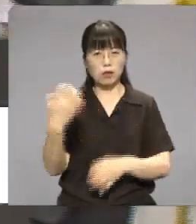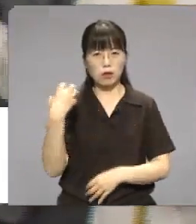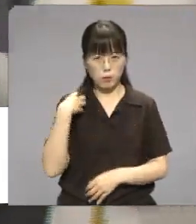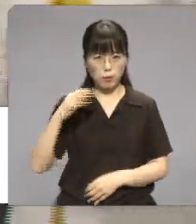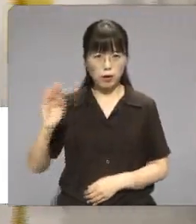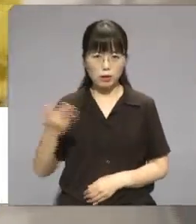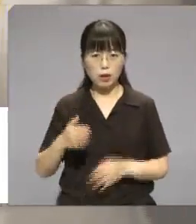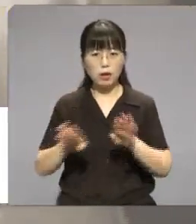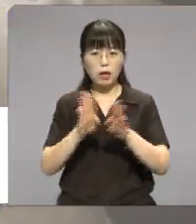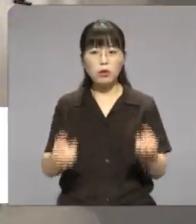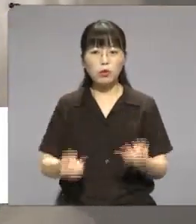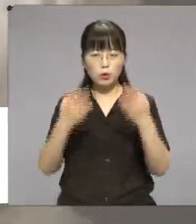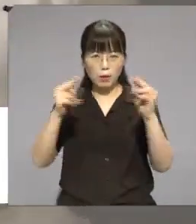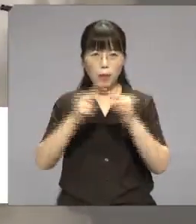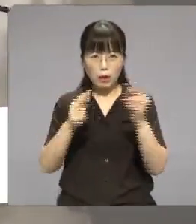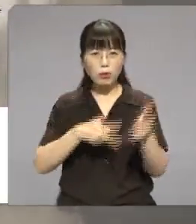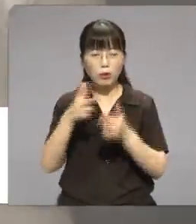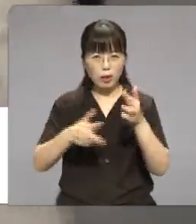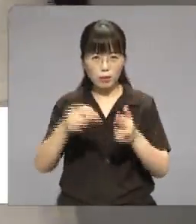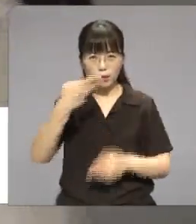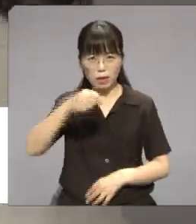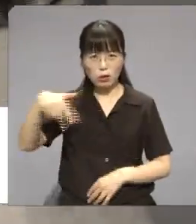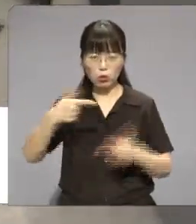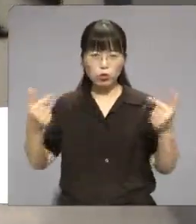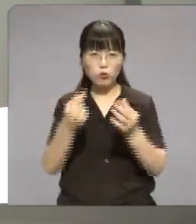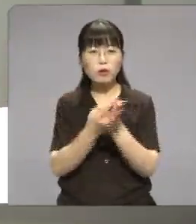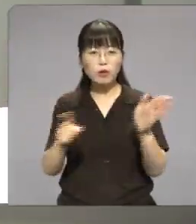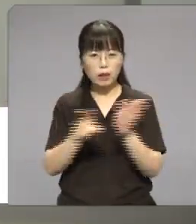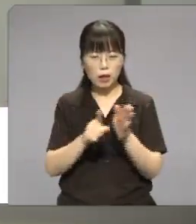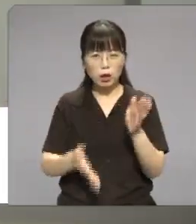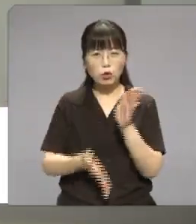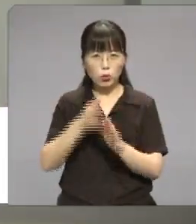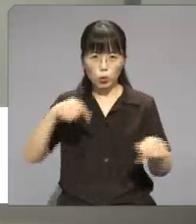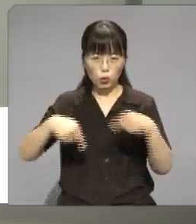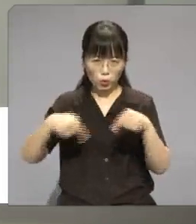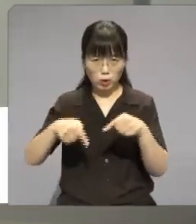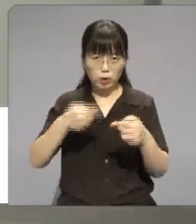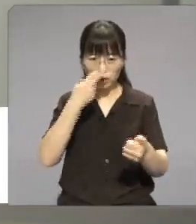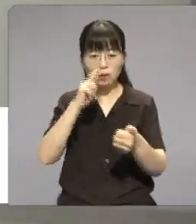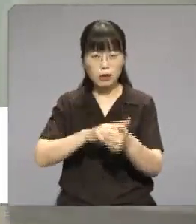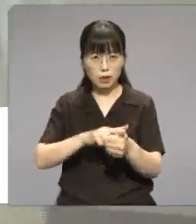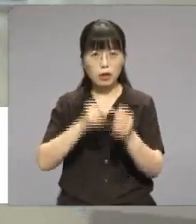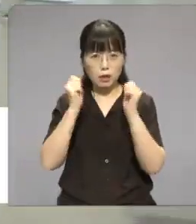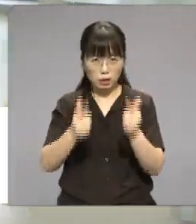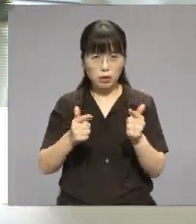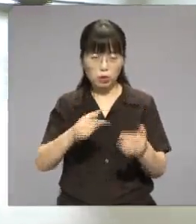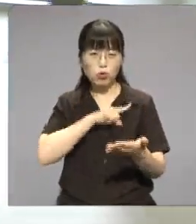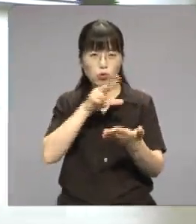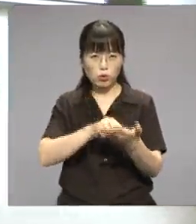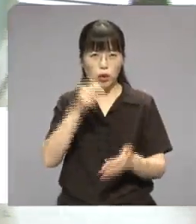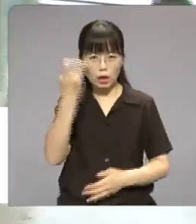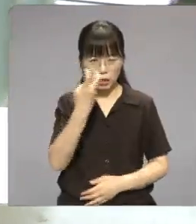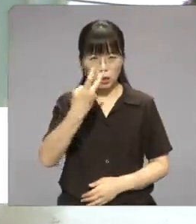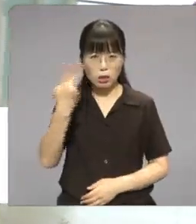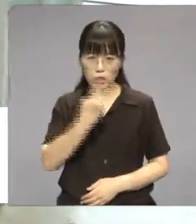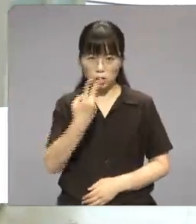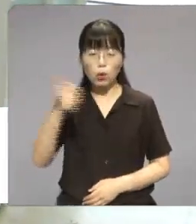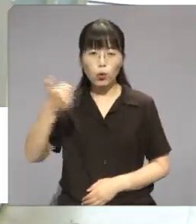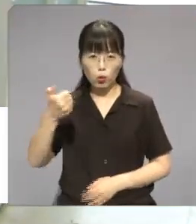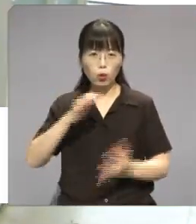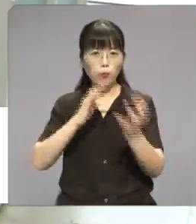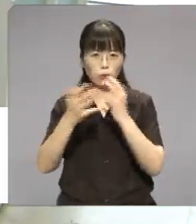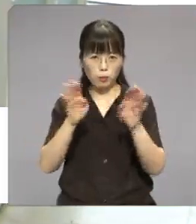개소식과 함께 반도체 산업의 탄소 중립을 위한 도전과 기회를 주제로 용인시 2050 탄소 중립